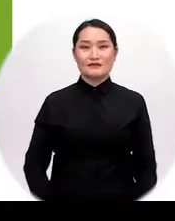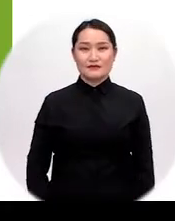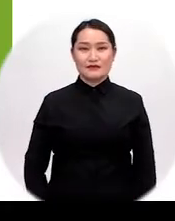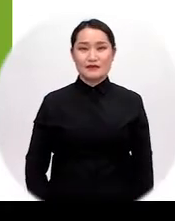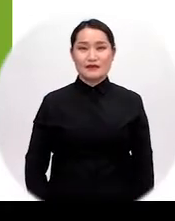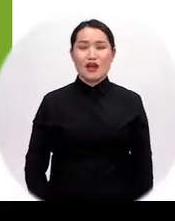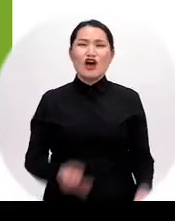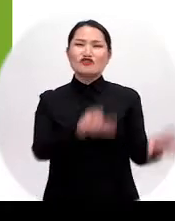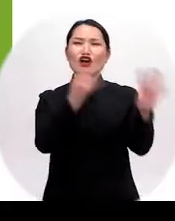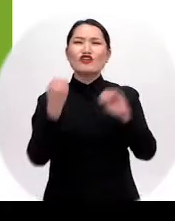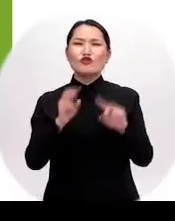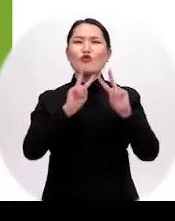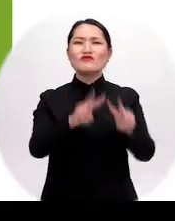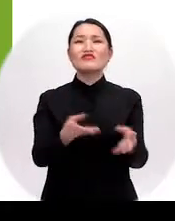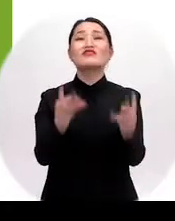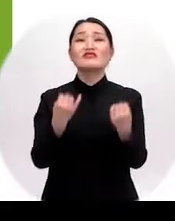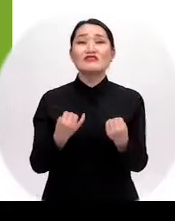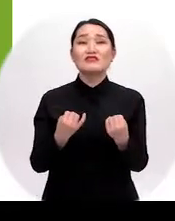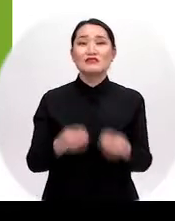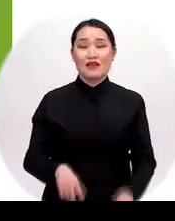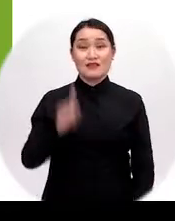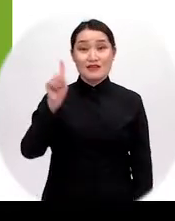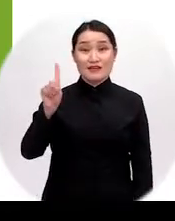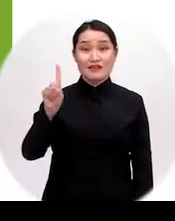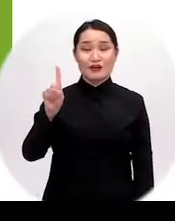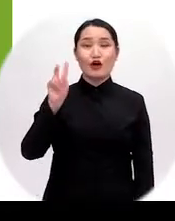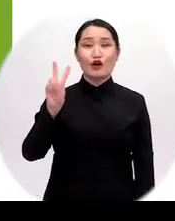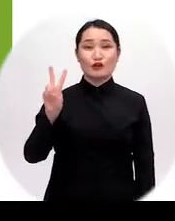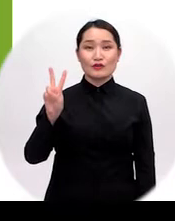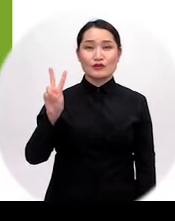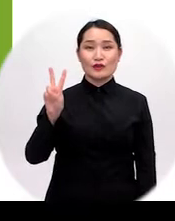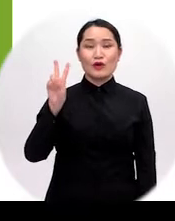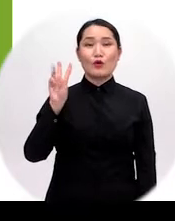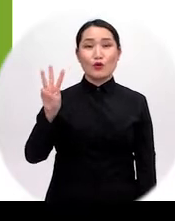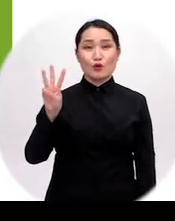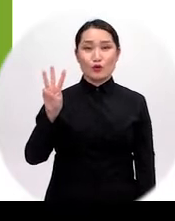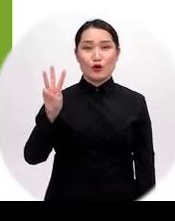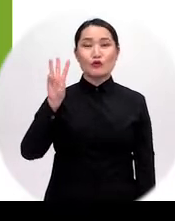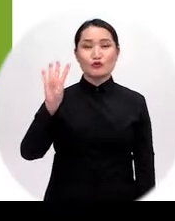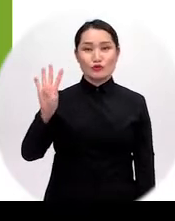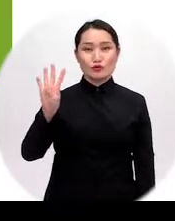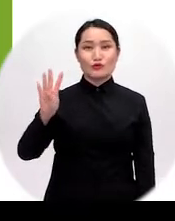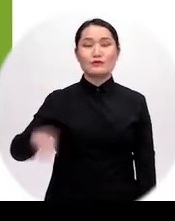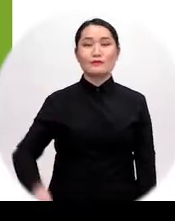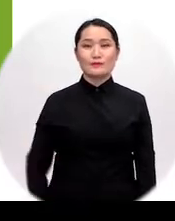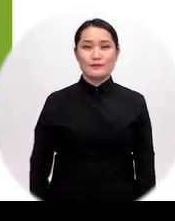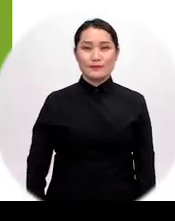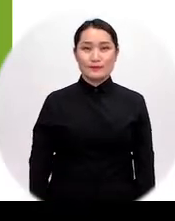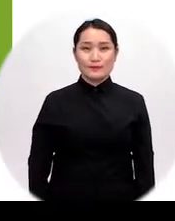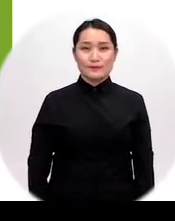удаа үргэлжилсэн байх хүүхдүүдээ хардаа. 1 2 3